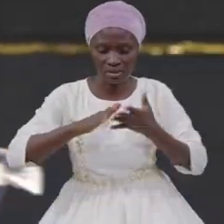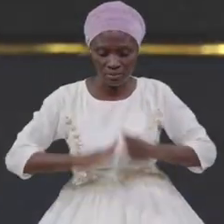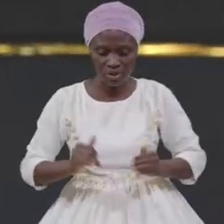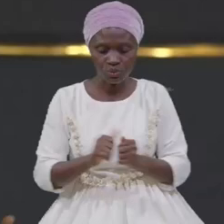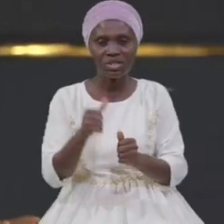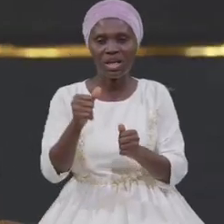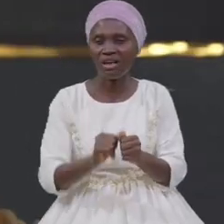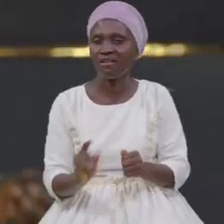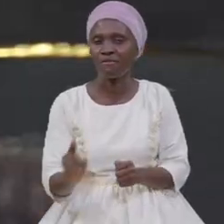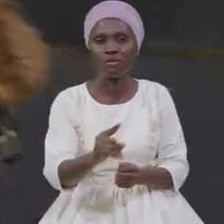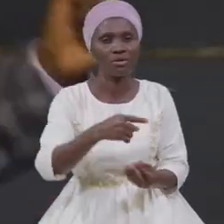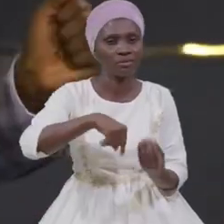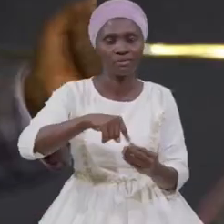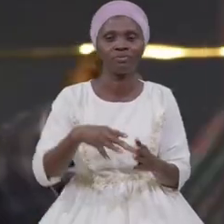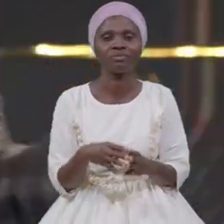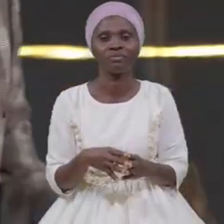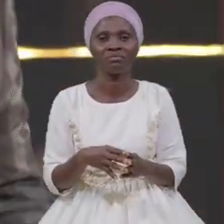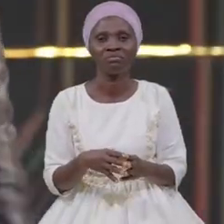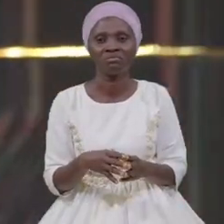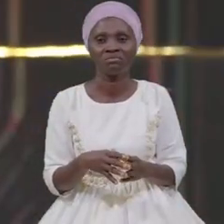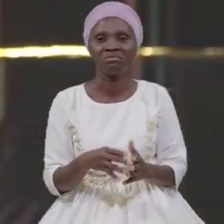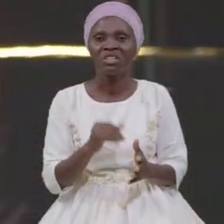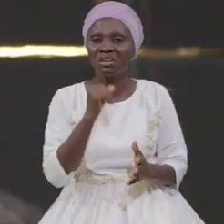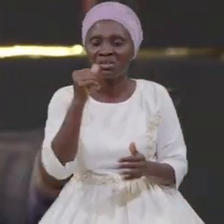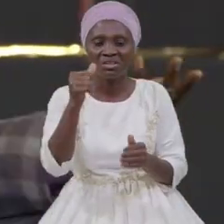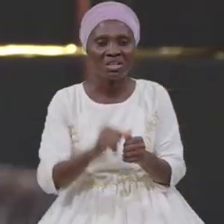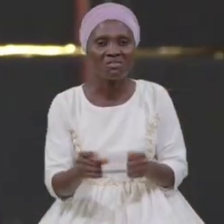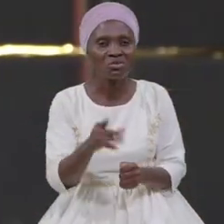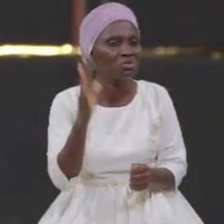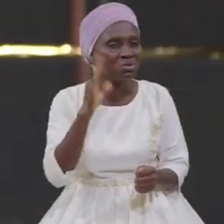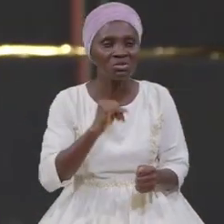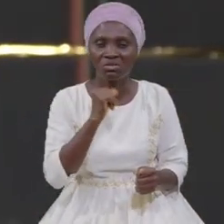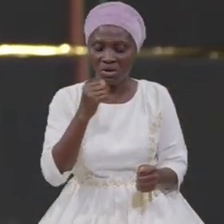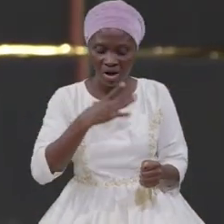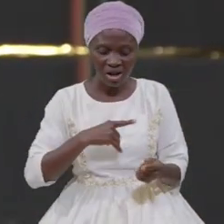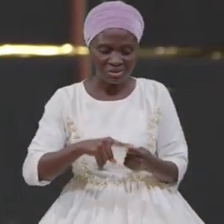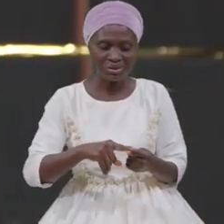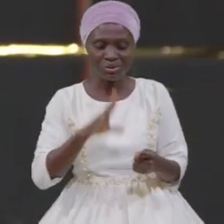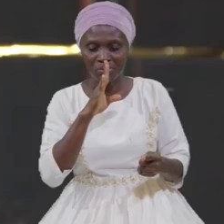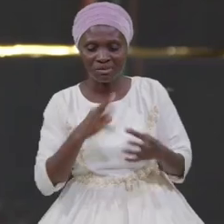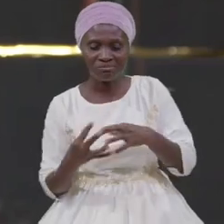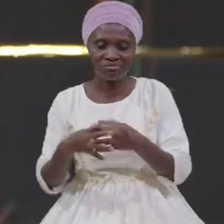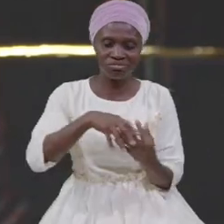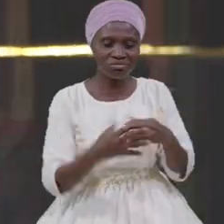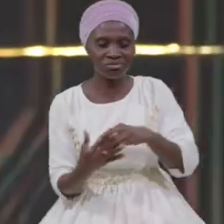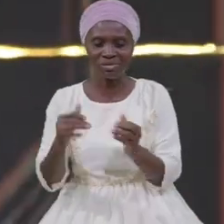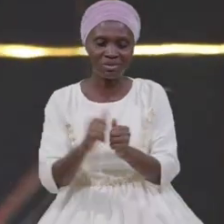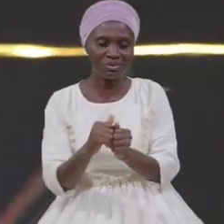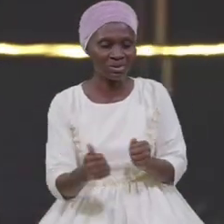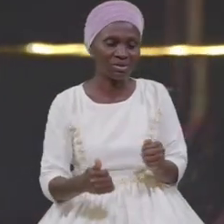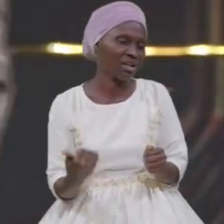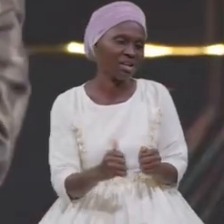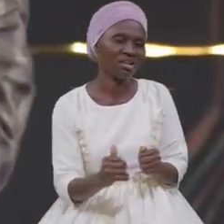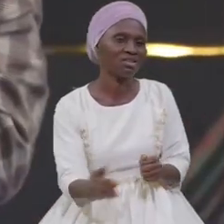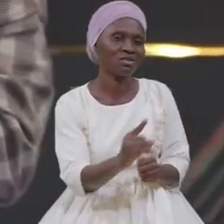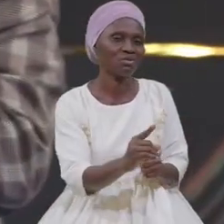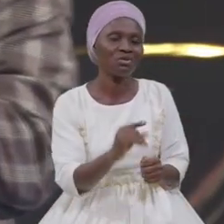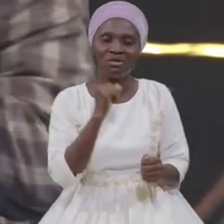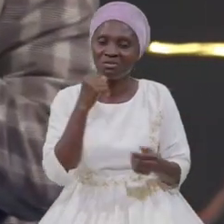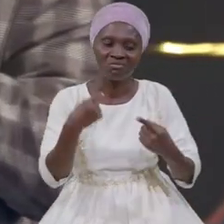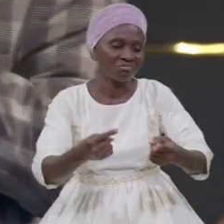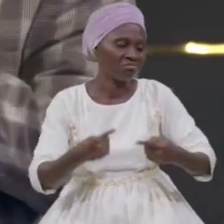Pourquoi veux-tu te battre encore? Pourquoi est-ce que tu cherches encore à tirer avec quelqu'un quand tu es sauvé? Tu ne cherches pas